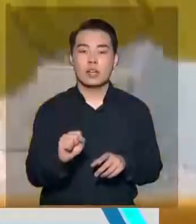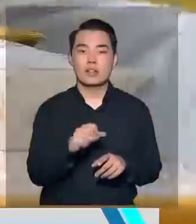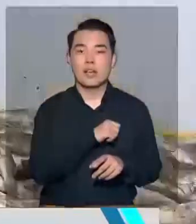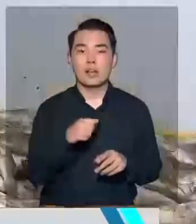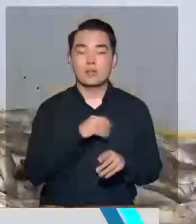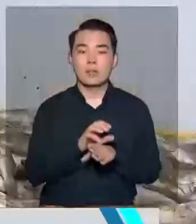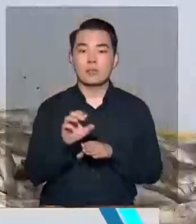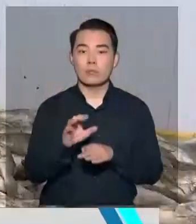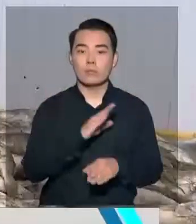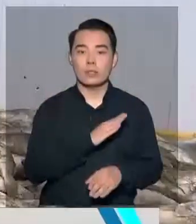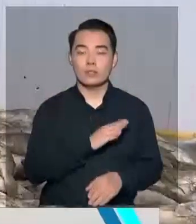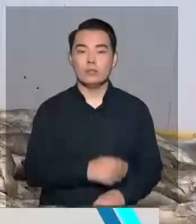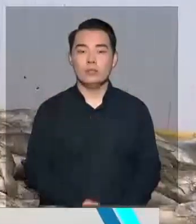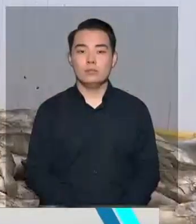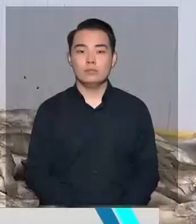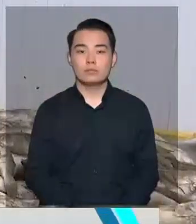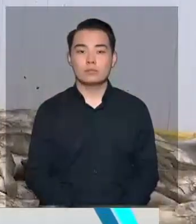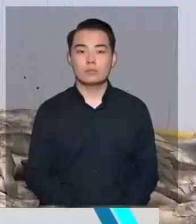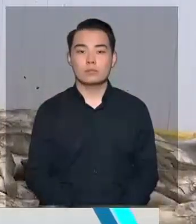сұраныс өскен.